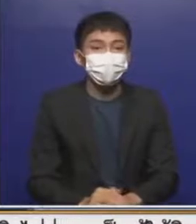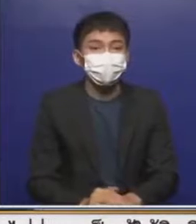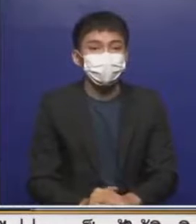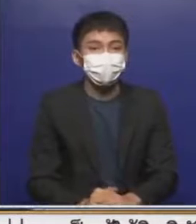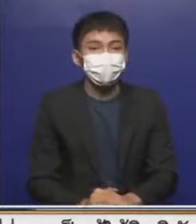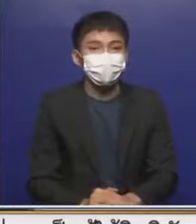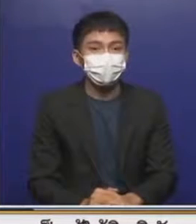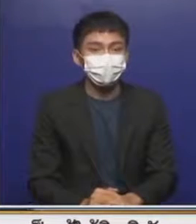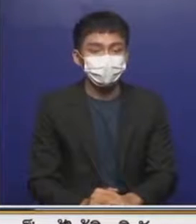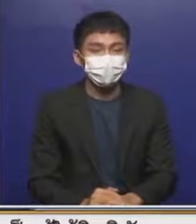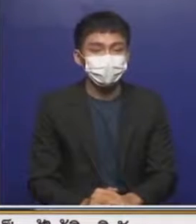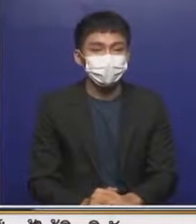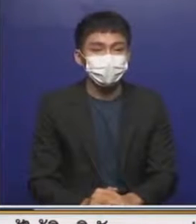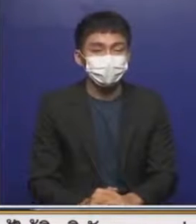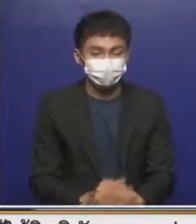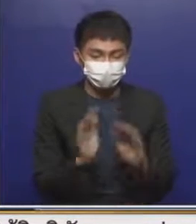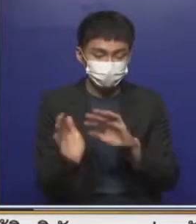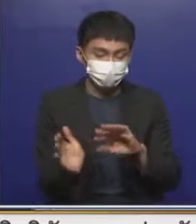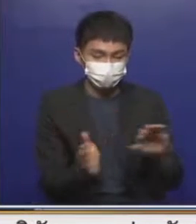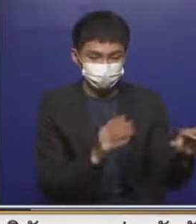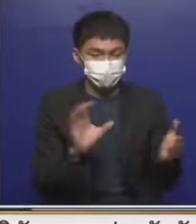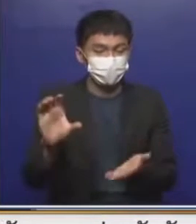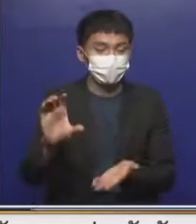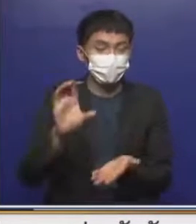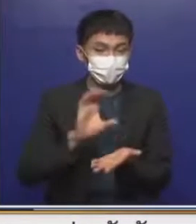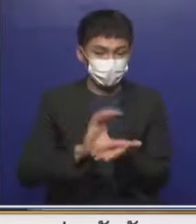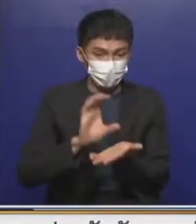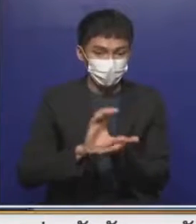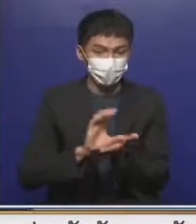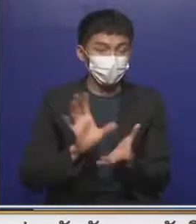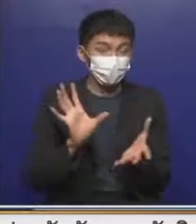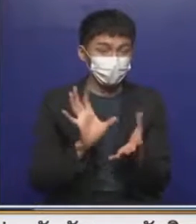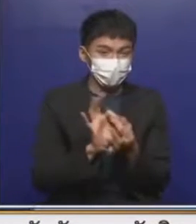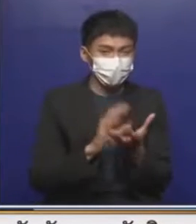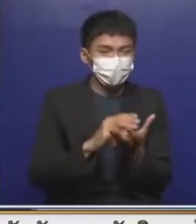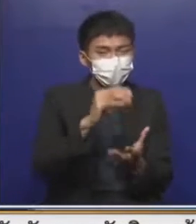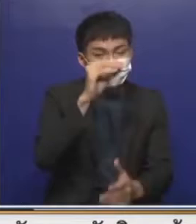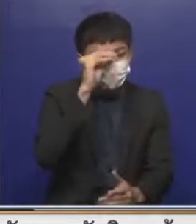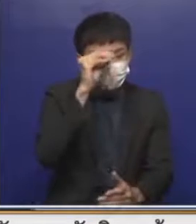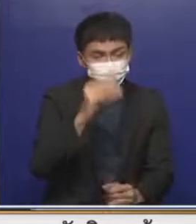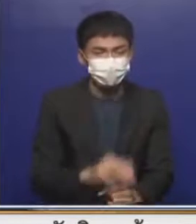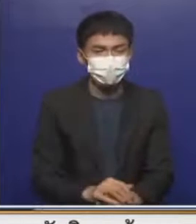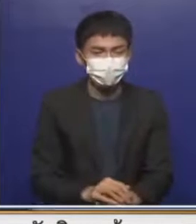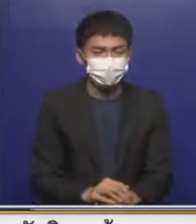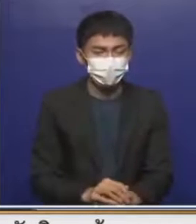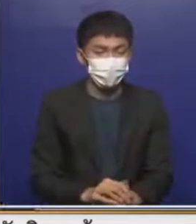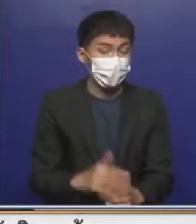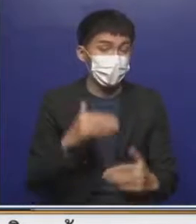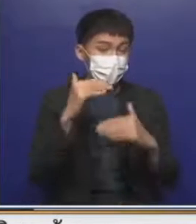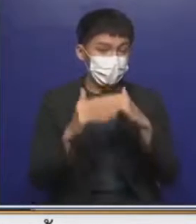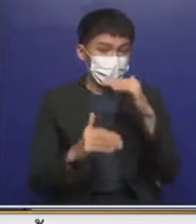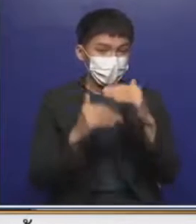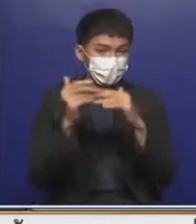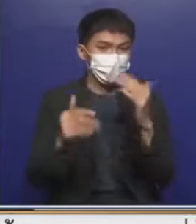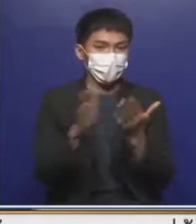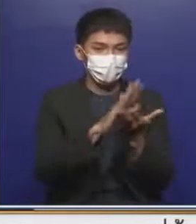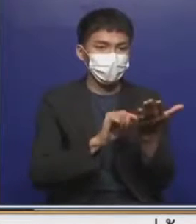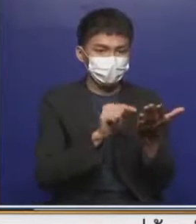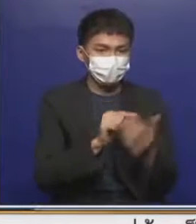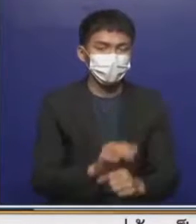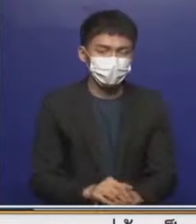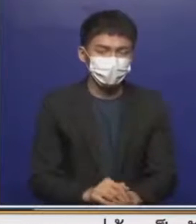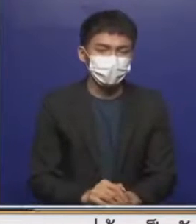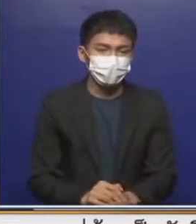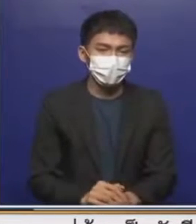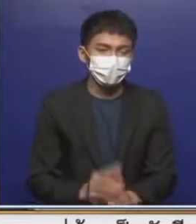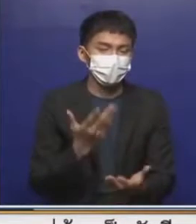ตัดมาที่ งบที่เดี่ยวข้องกับการศึกษา ที่ อาณาคตของชาิกับางผมพบวางงบฉะแบนี้